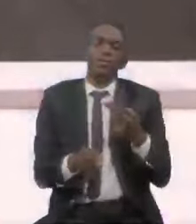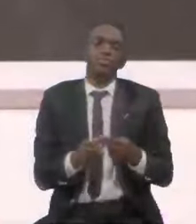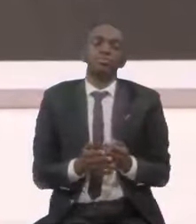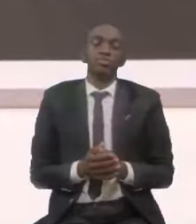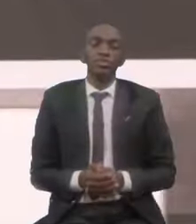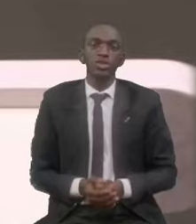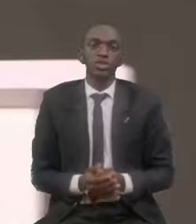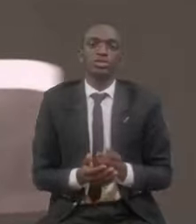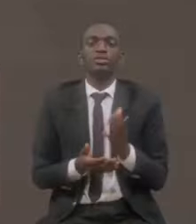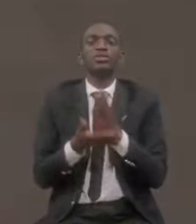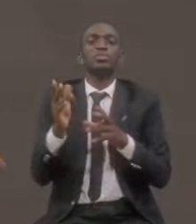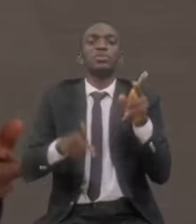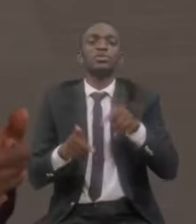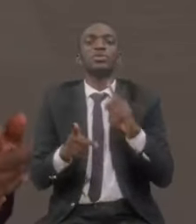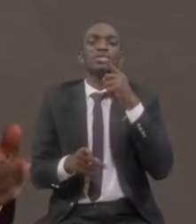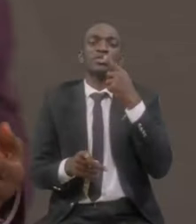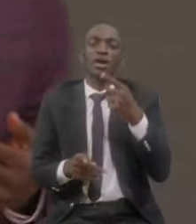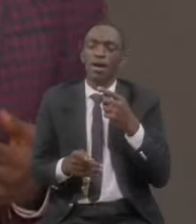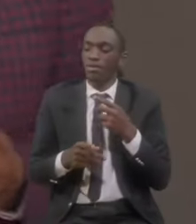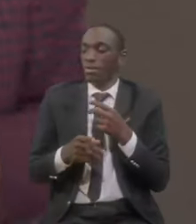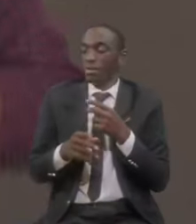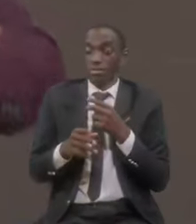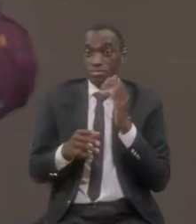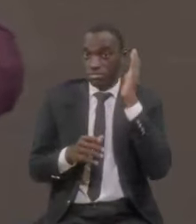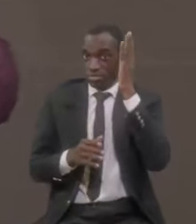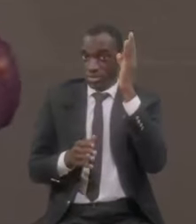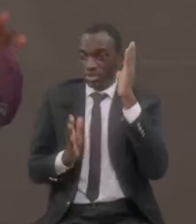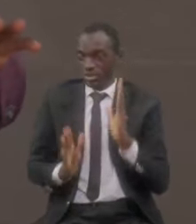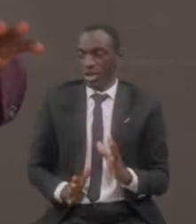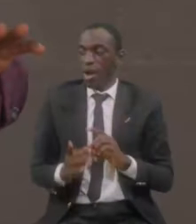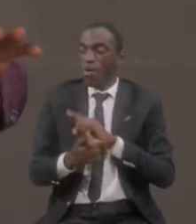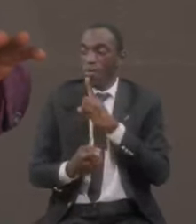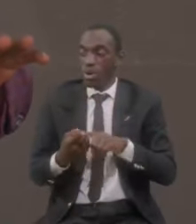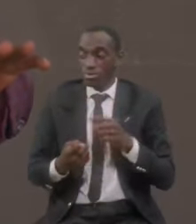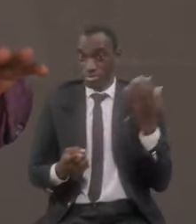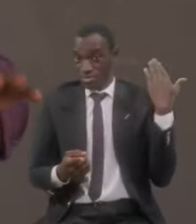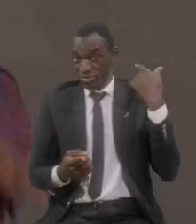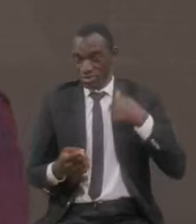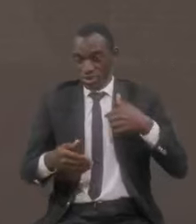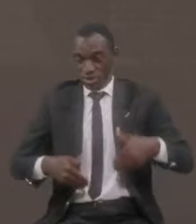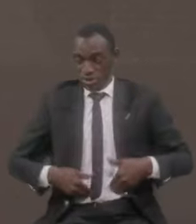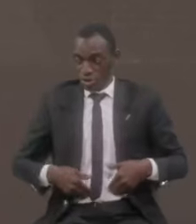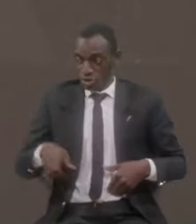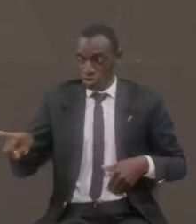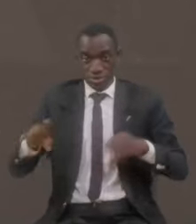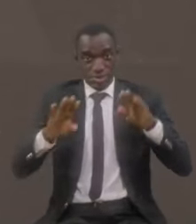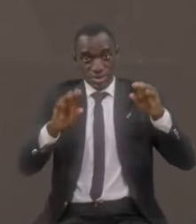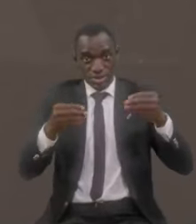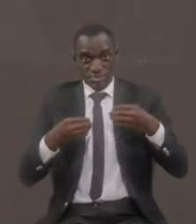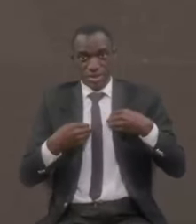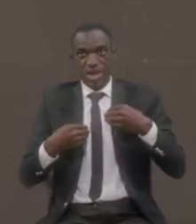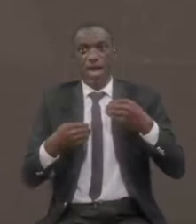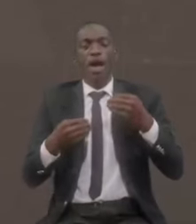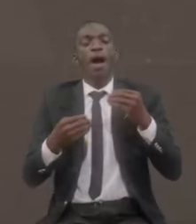D'autres disent, pasteur, quand j'étais plus jeune, s'il m'avait donné un message comme celui-ci, oh,